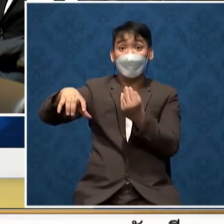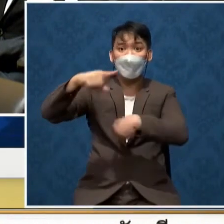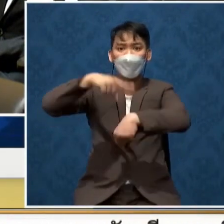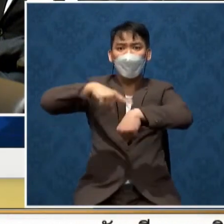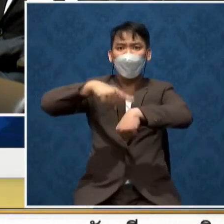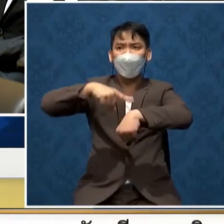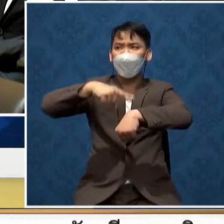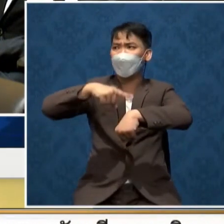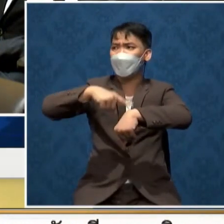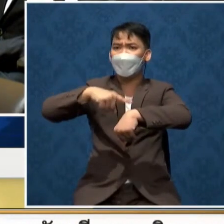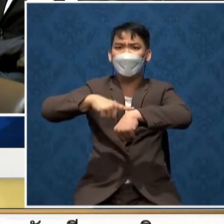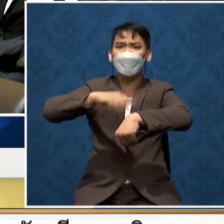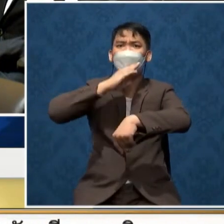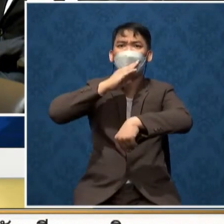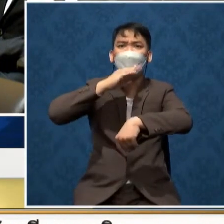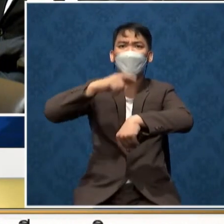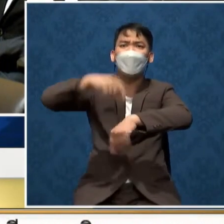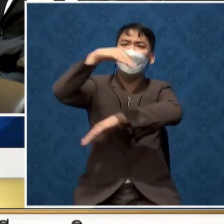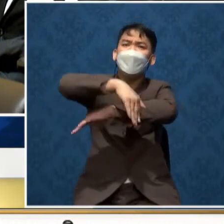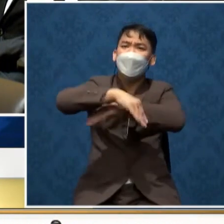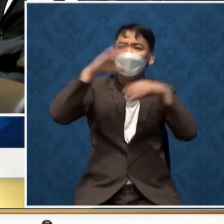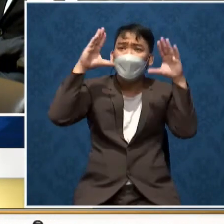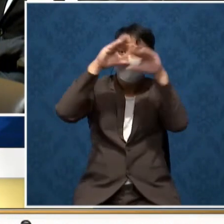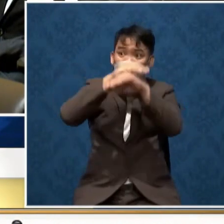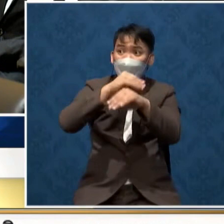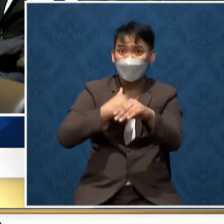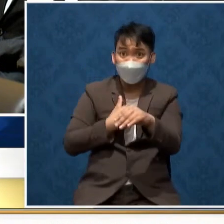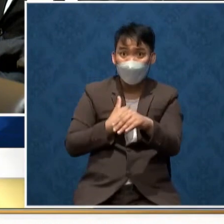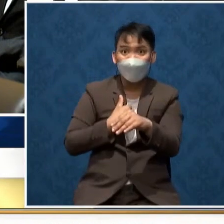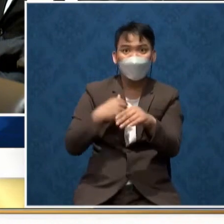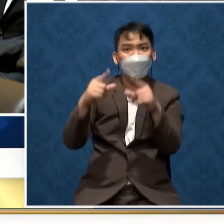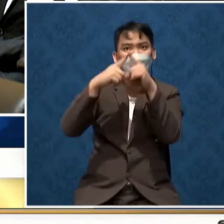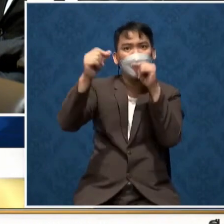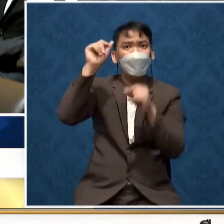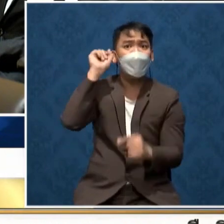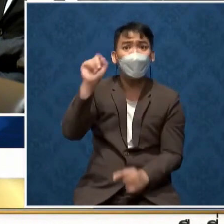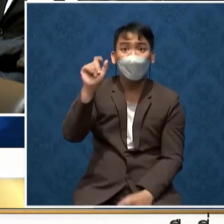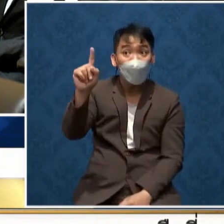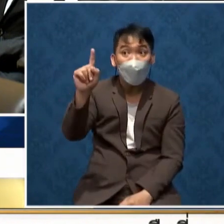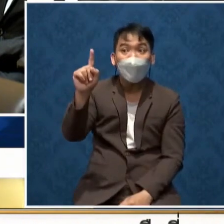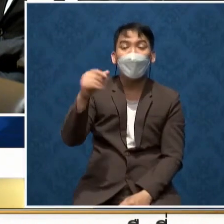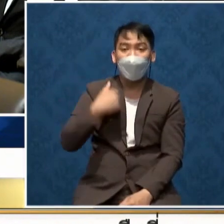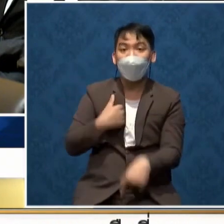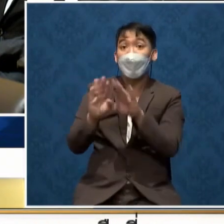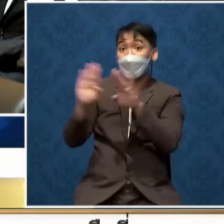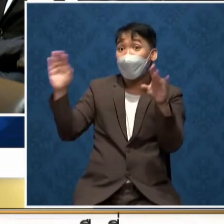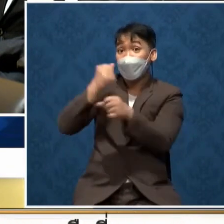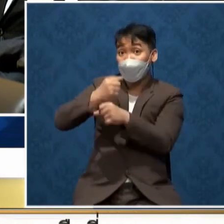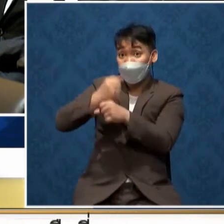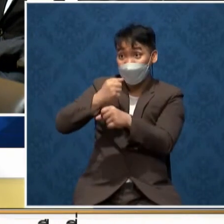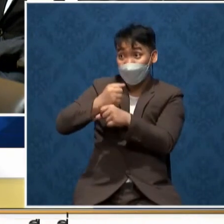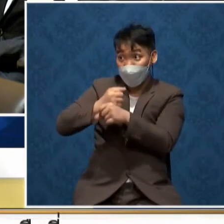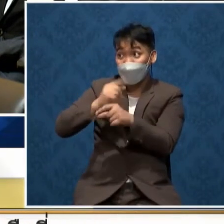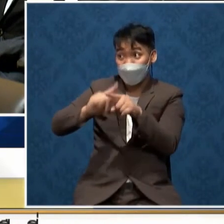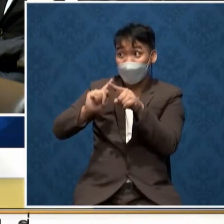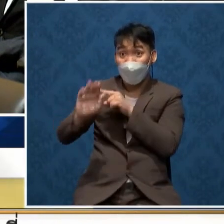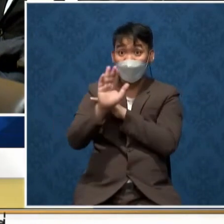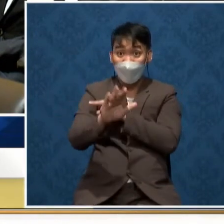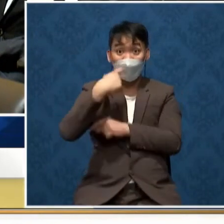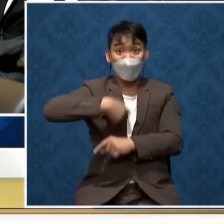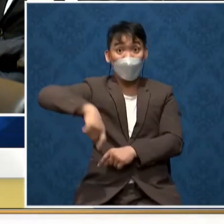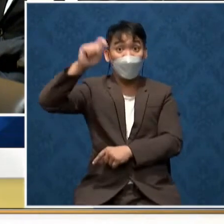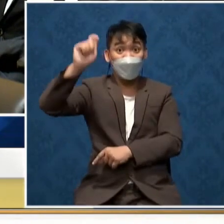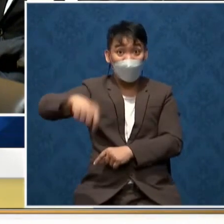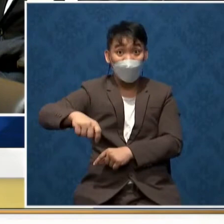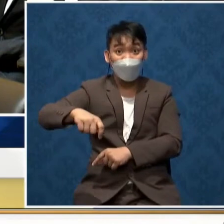าตามที่กฎหมายบัญญัติเพิ่มอำนาจอำนวยความสะดวกนะครับของศาลยุติธรรมและคุ้ม